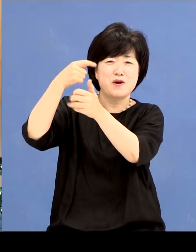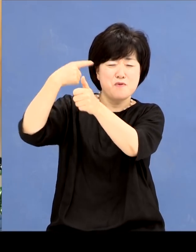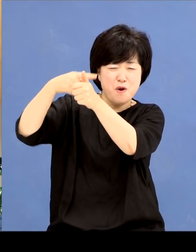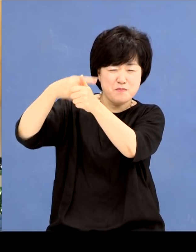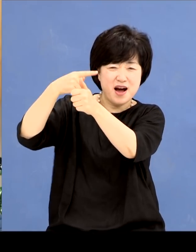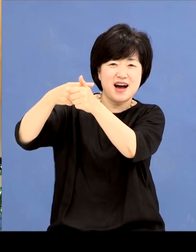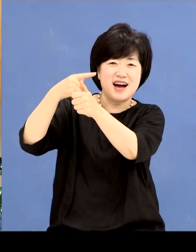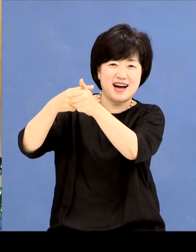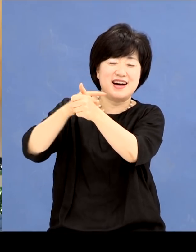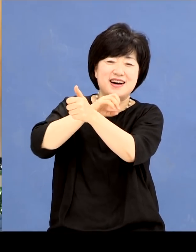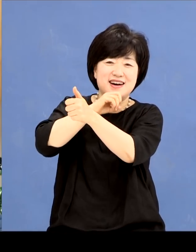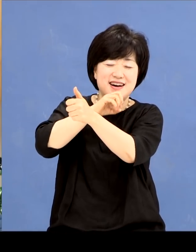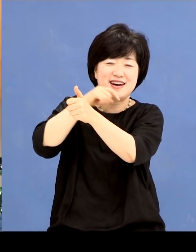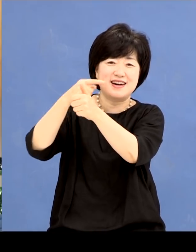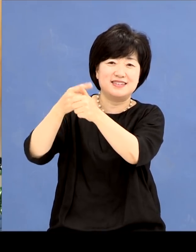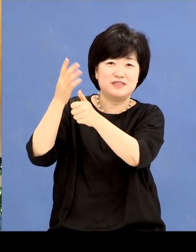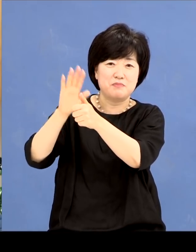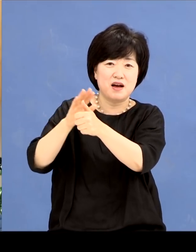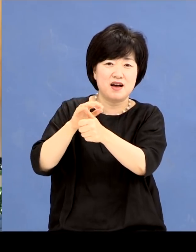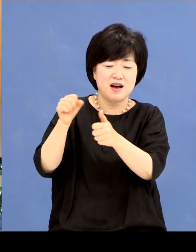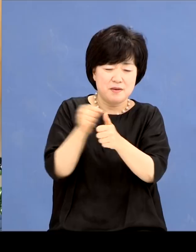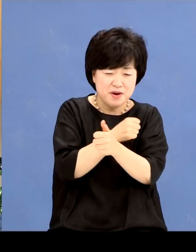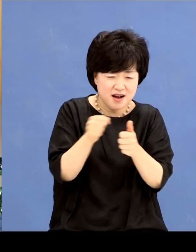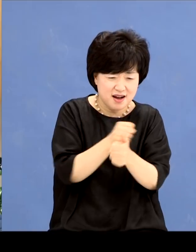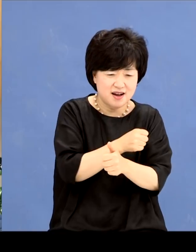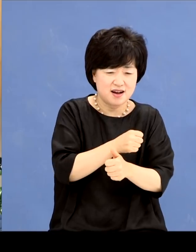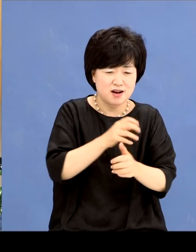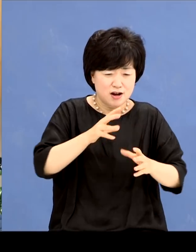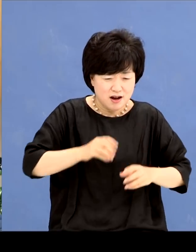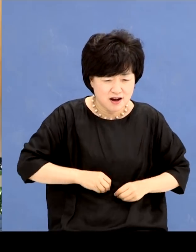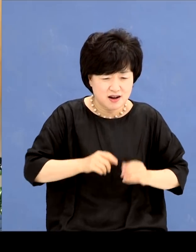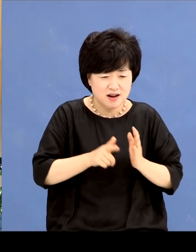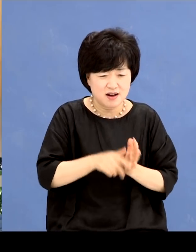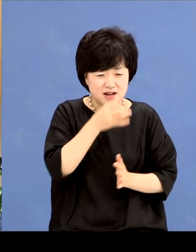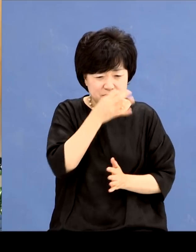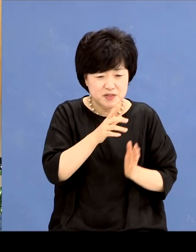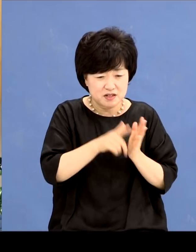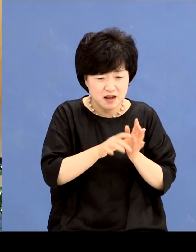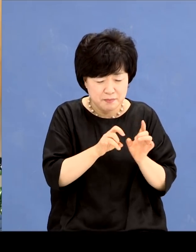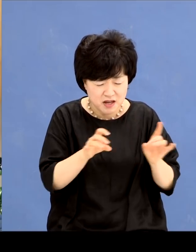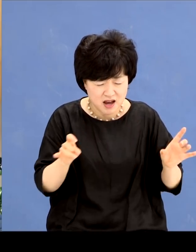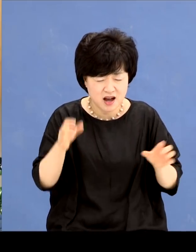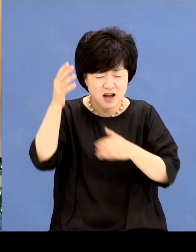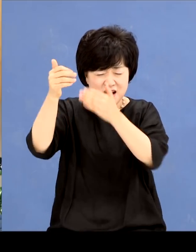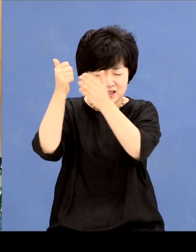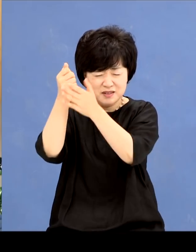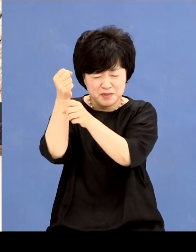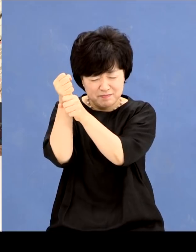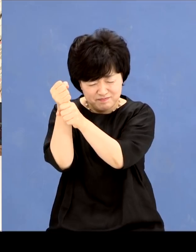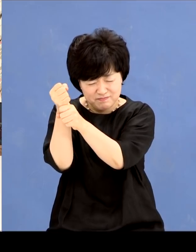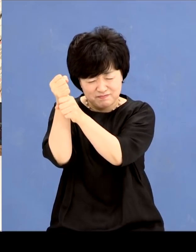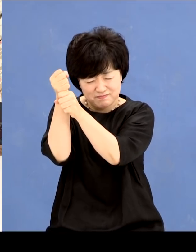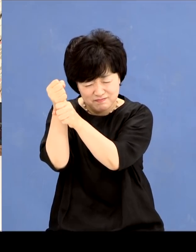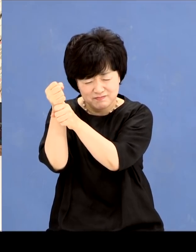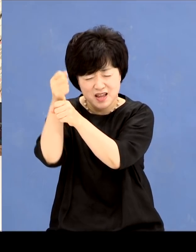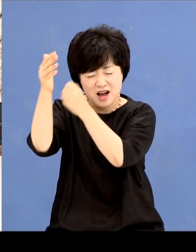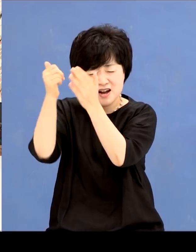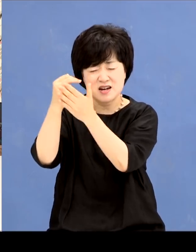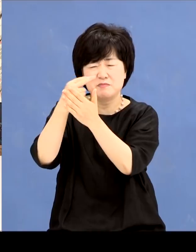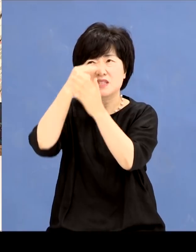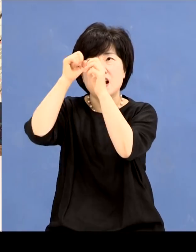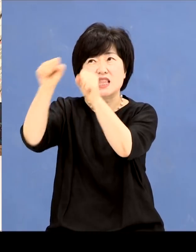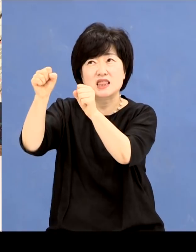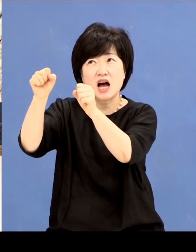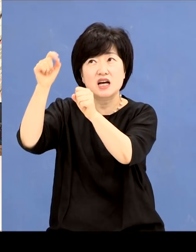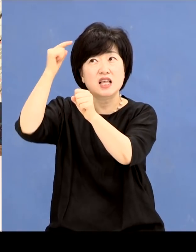욕했지만 맞는 순간마다 또 정말 힘든 순간마다 하나님께 기도했어요. 왜냐하면 지푸라기라도 잡는 심정으로 네. 하나님